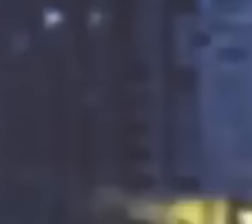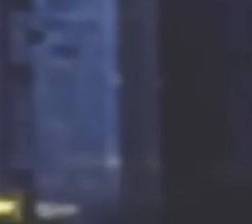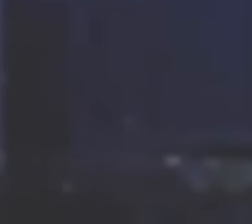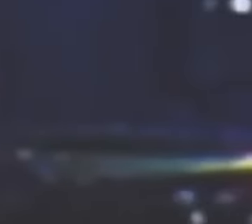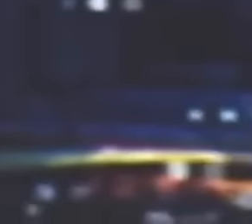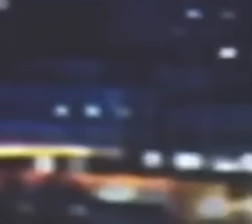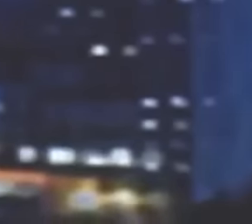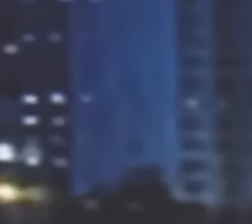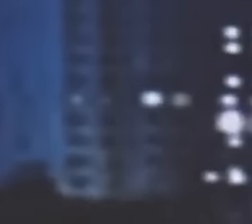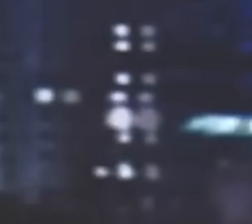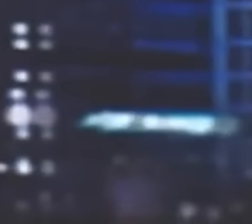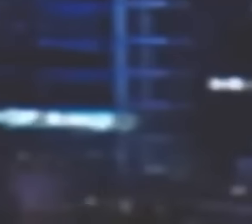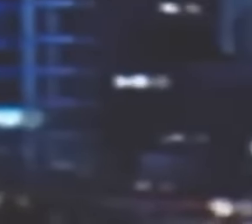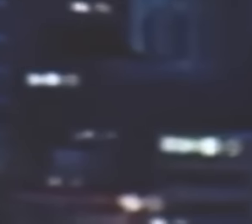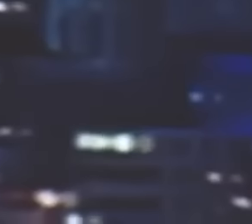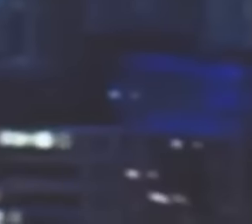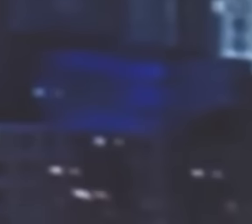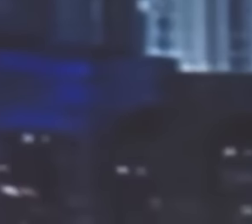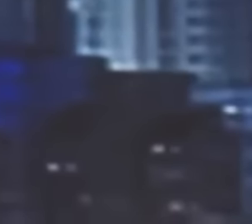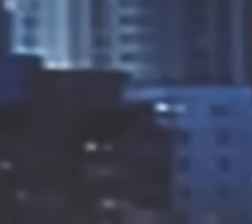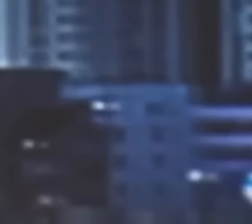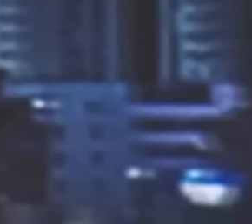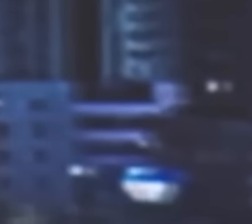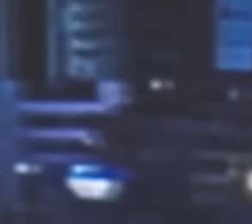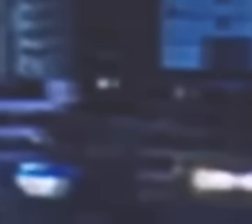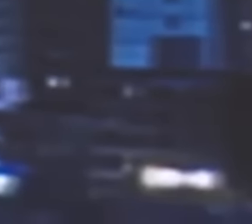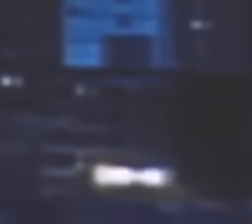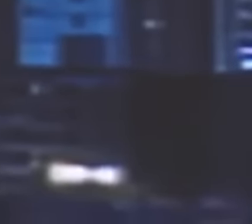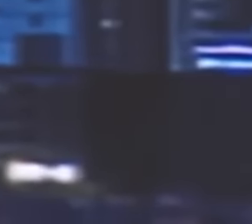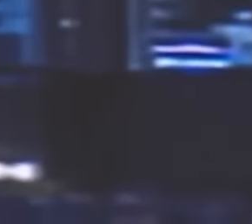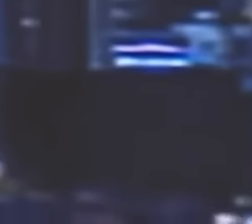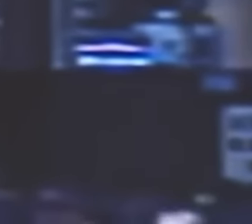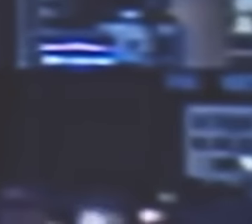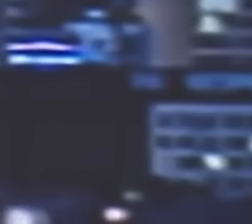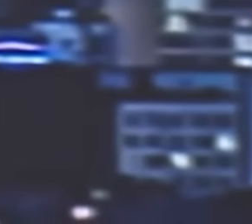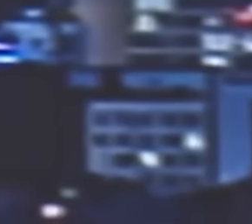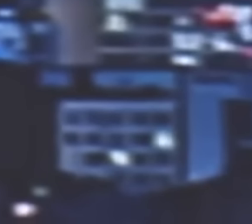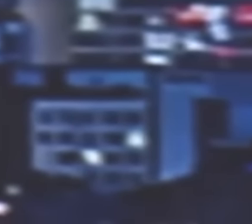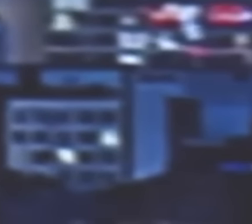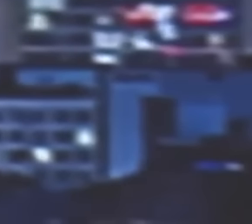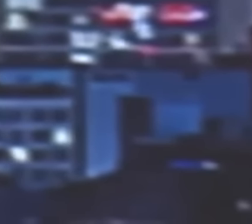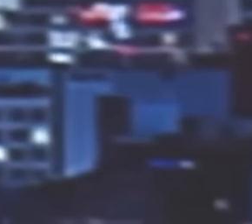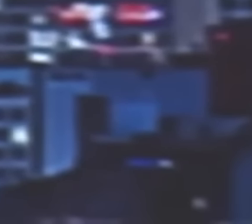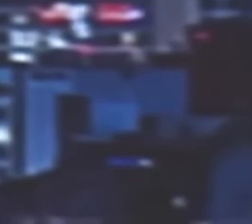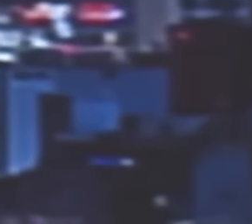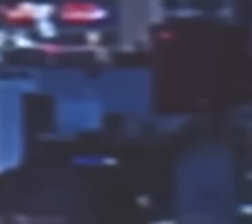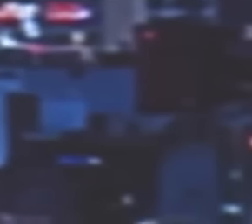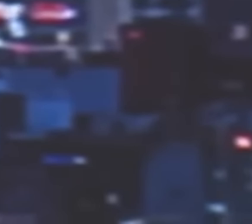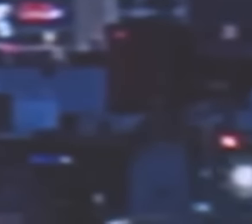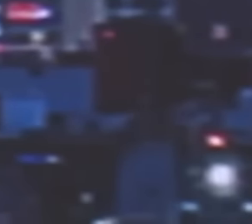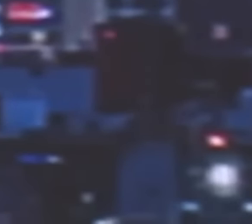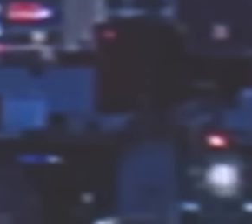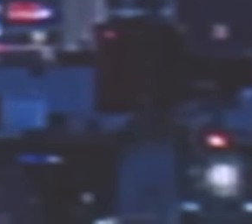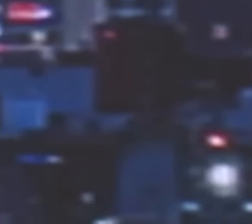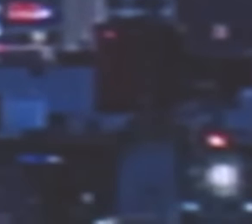JTBC 뉴스를 시청해 주셔서 고맙습니다. 저희는 저녁 6시 50분 뉴스룸에서 뵙겠습니다.